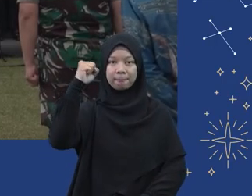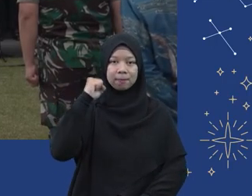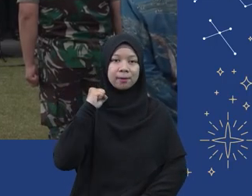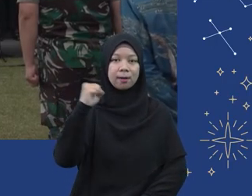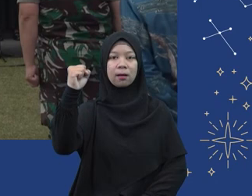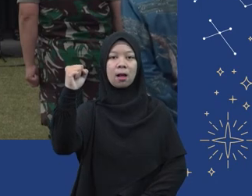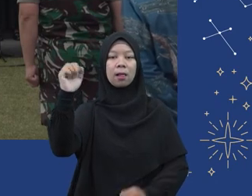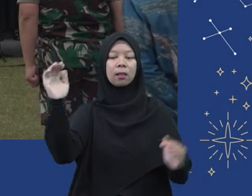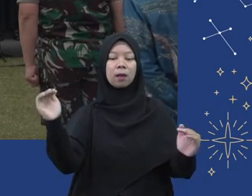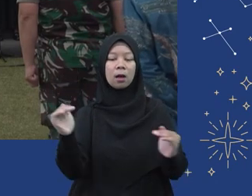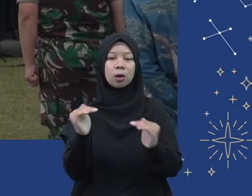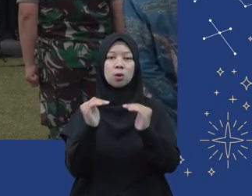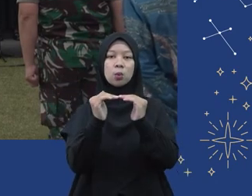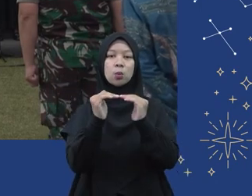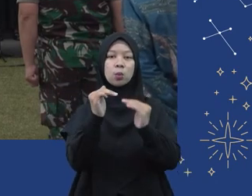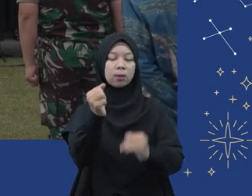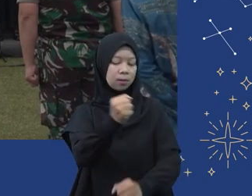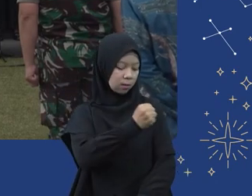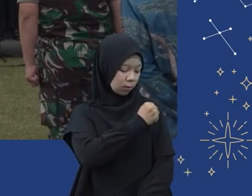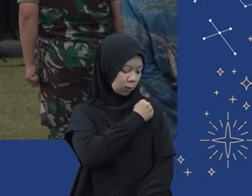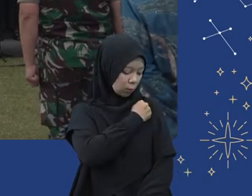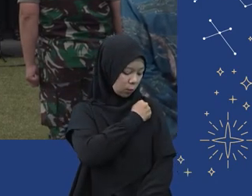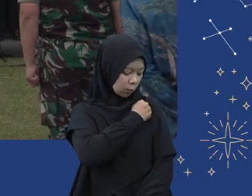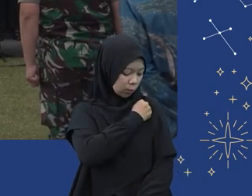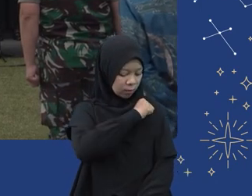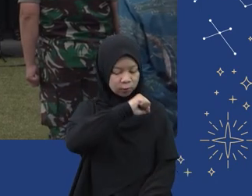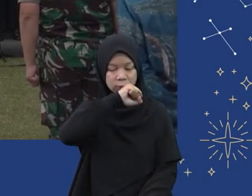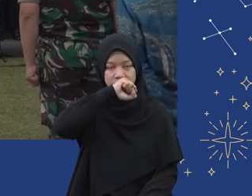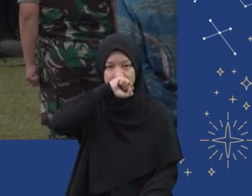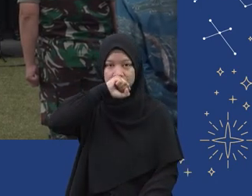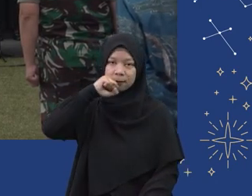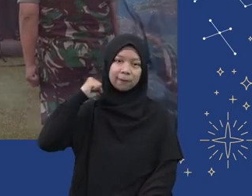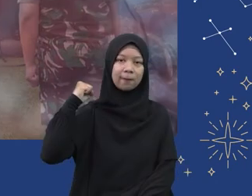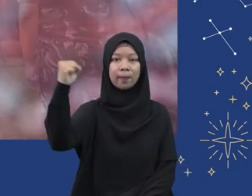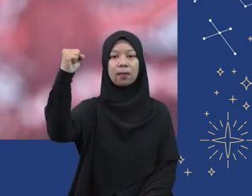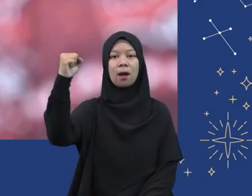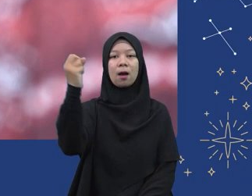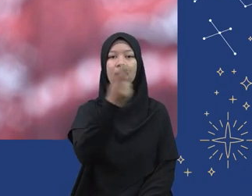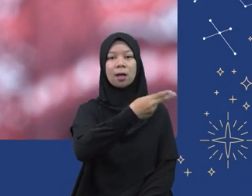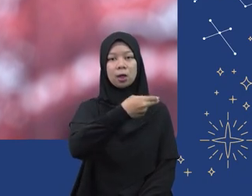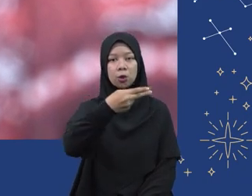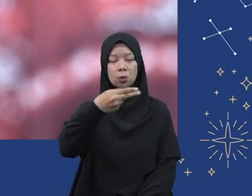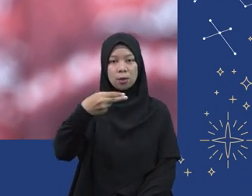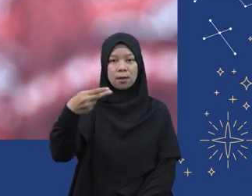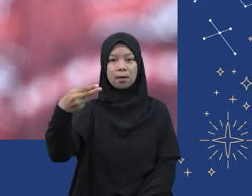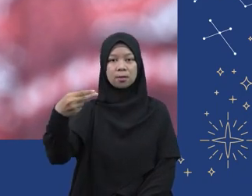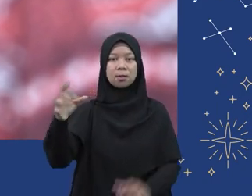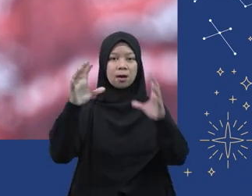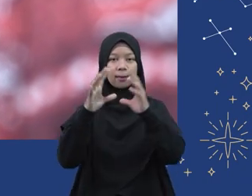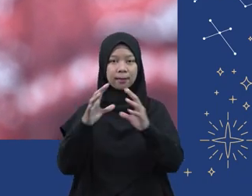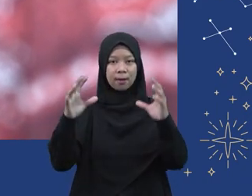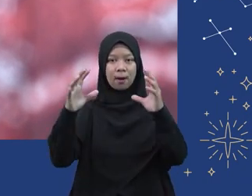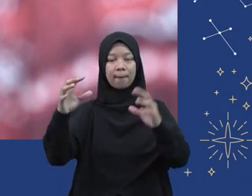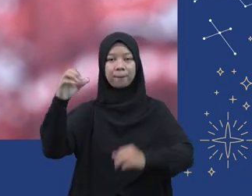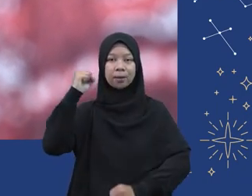merdeka merdeka tanahku negeriku yang kucinta Ibu Indonesia